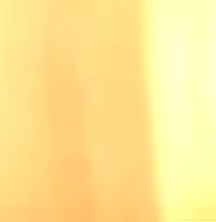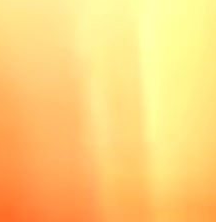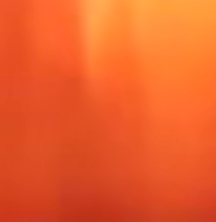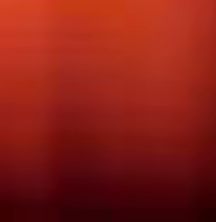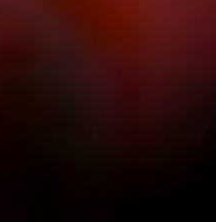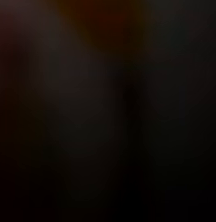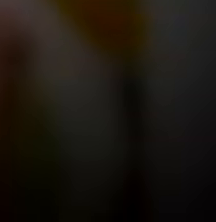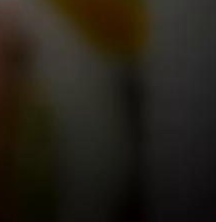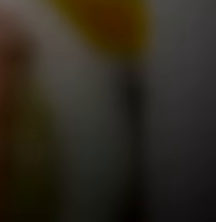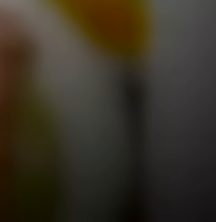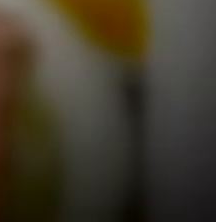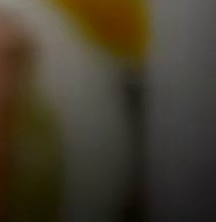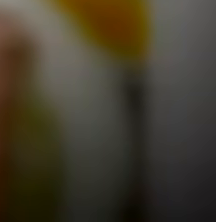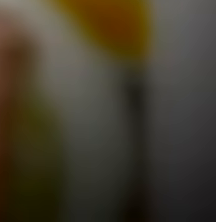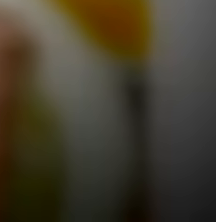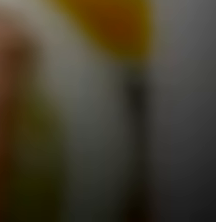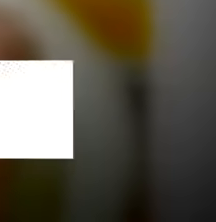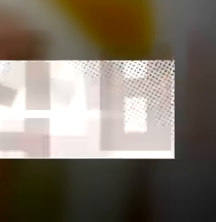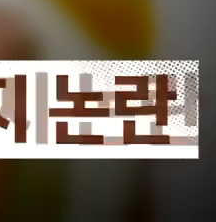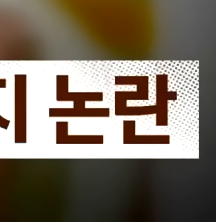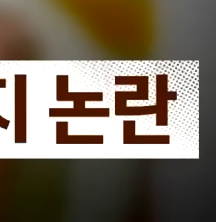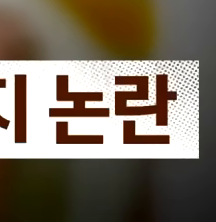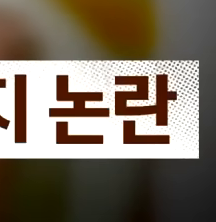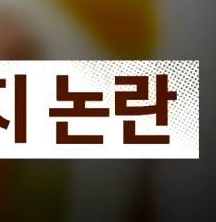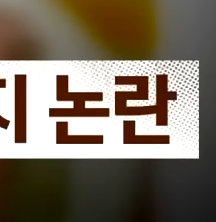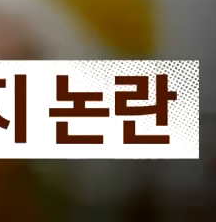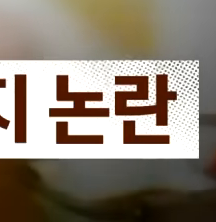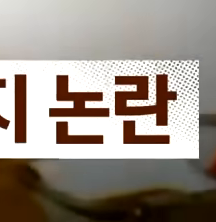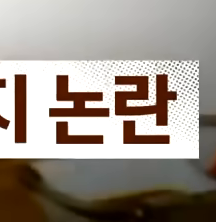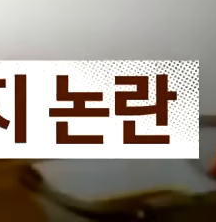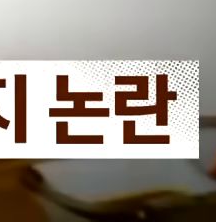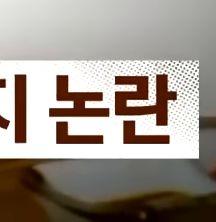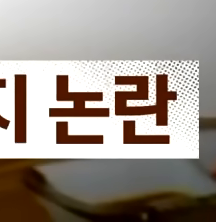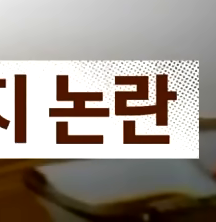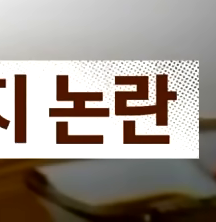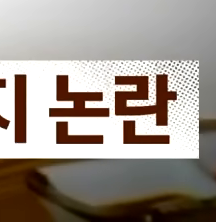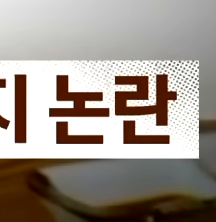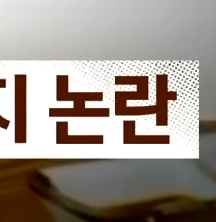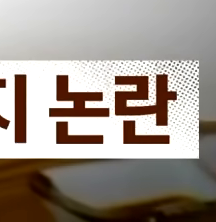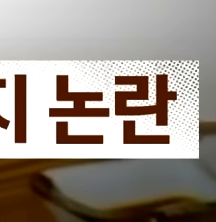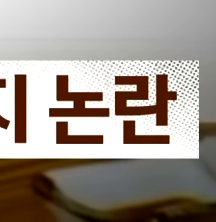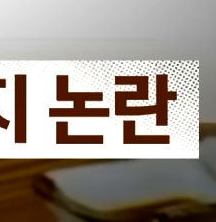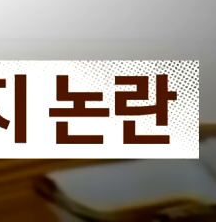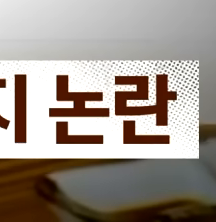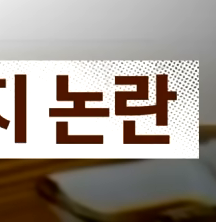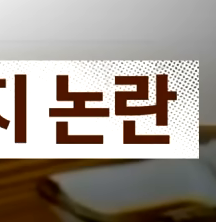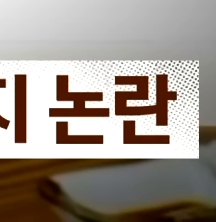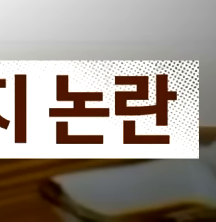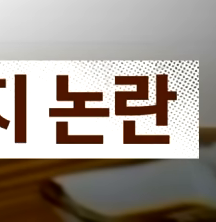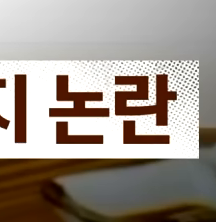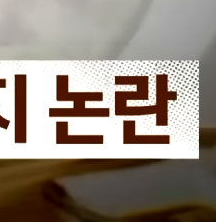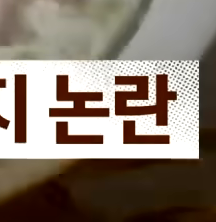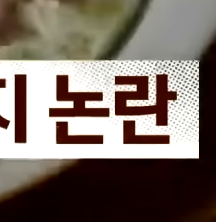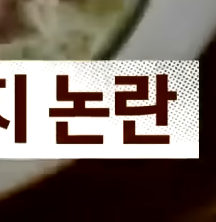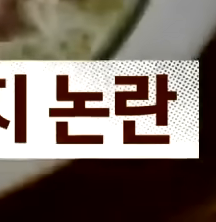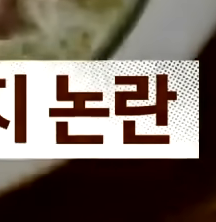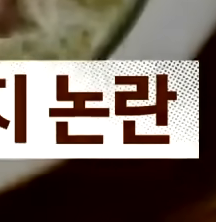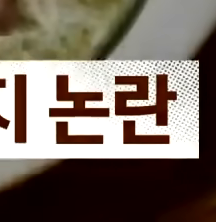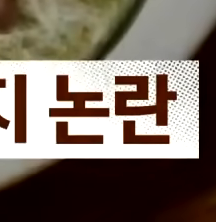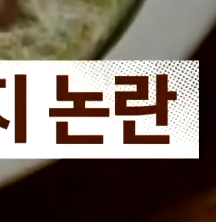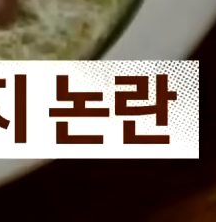일이었습니다 한 커뮤니티에 용산의 한 횟집에서 바가지 요금 논란으로 횟집 사장과 손님들 사이에 언쟁이 벌어졌다는